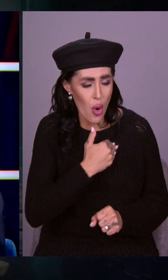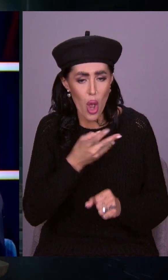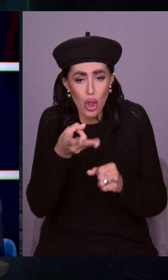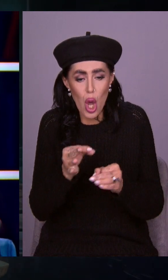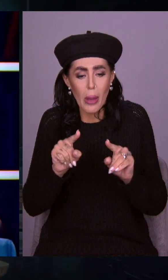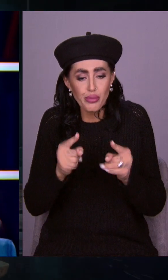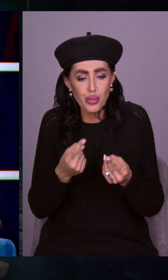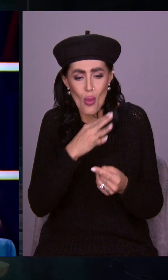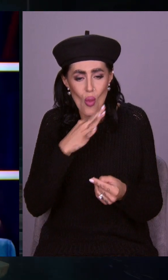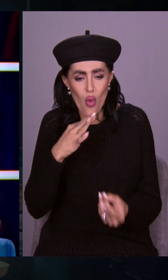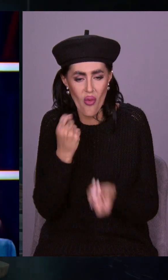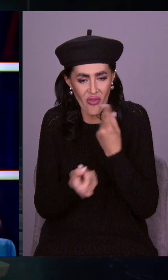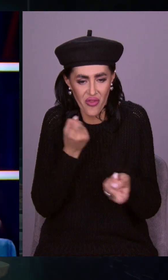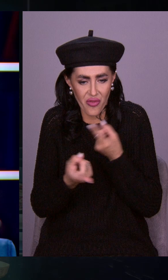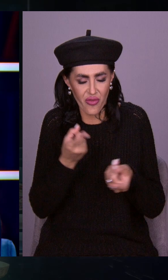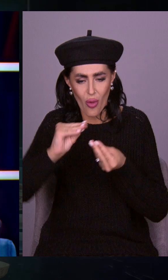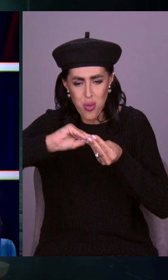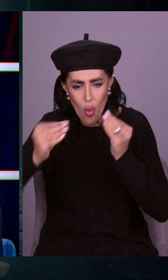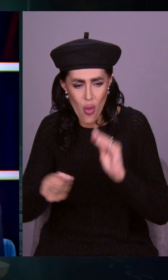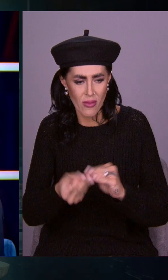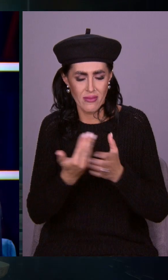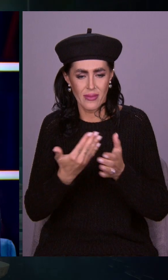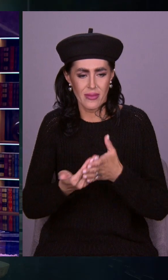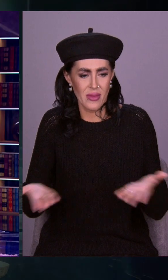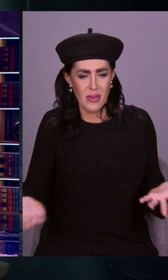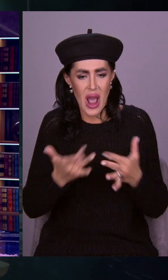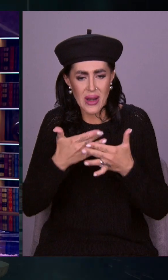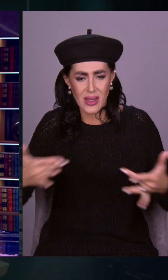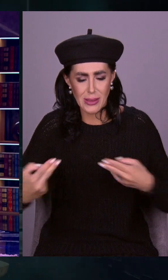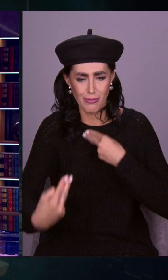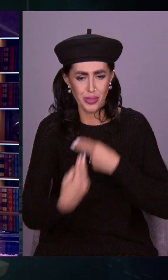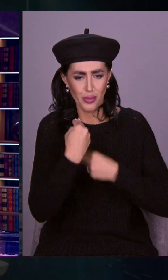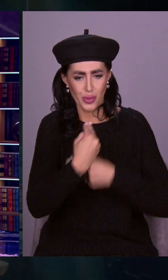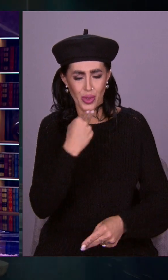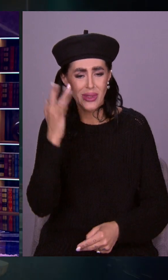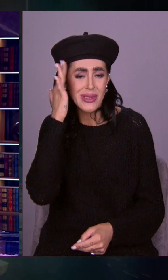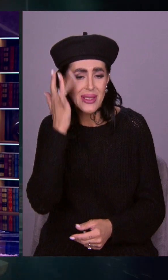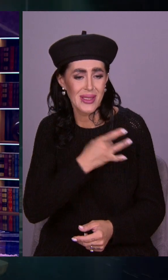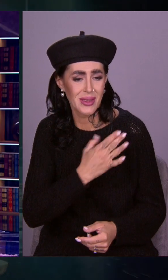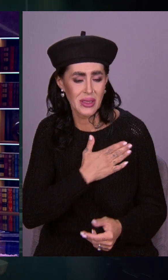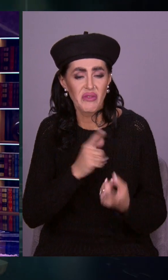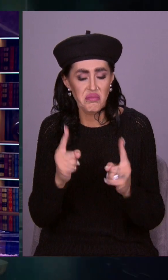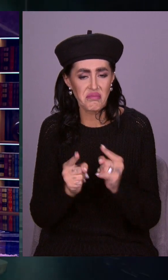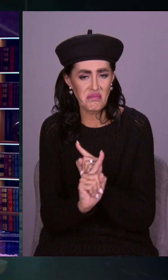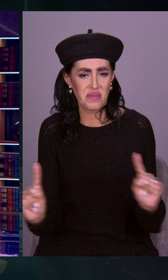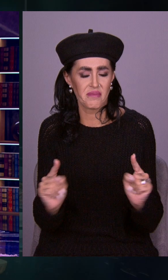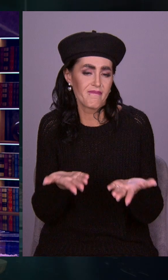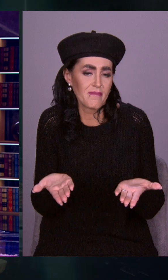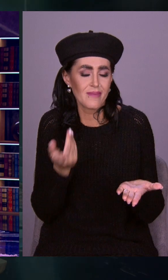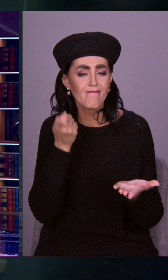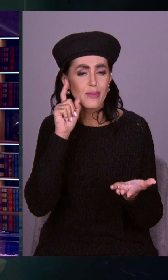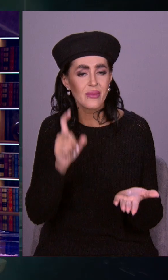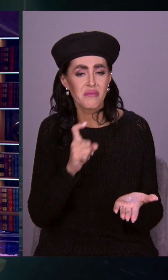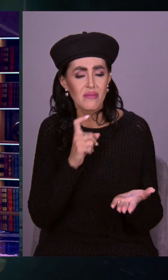абсолютно протилежним ставленням там, де ці діти перебувають. Це, слухай, я, ти знаєш, от,